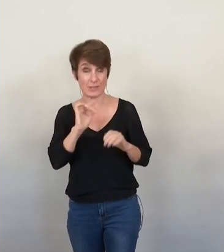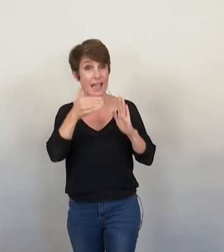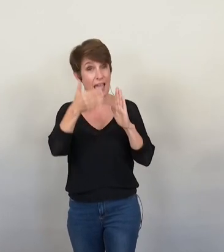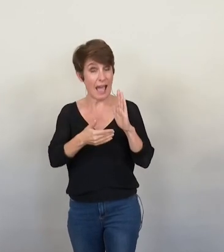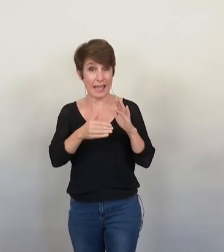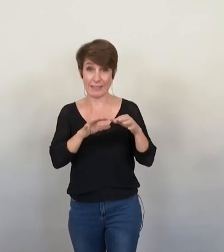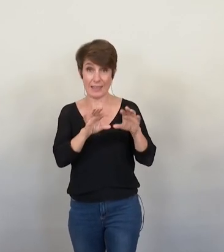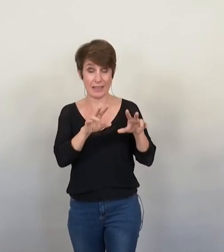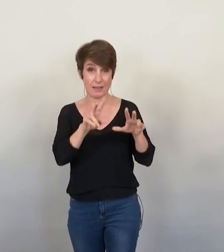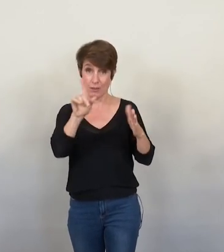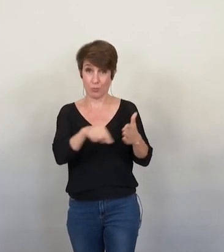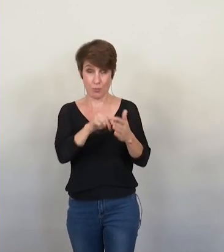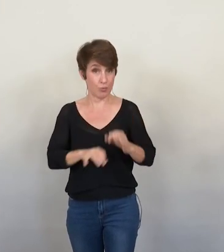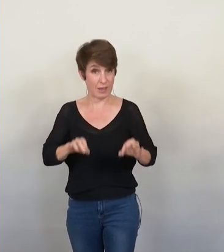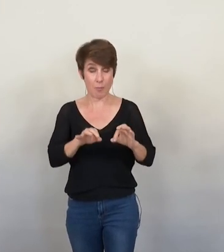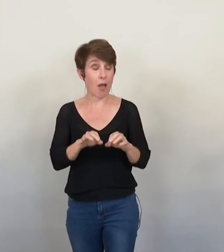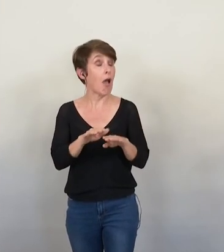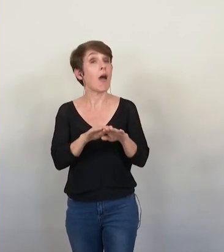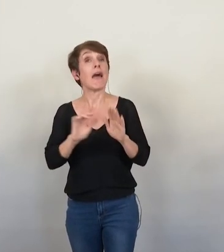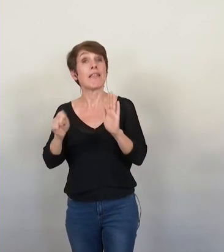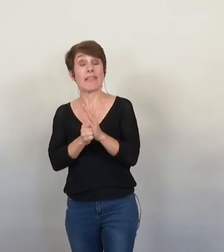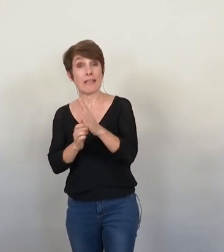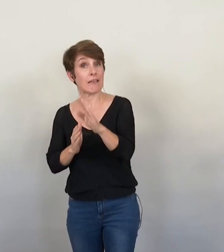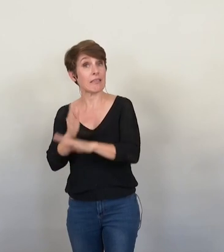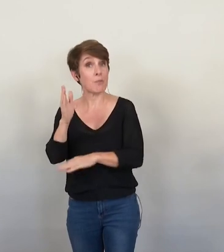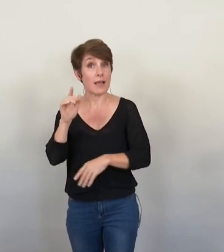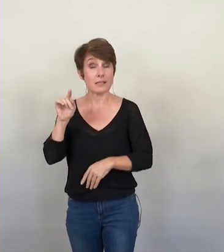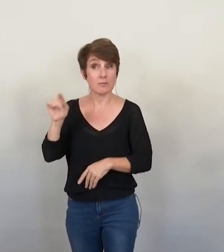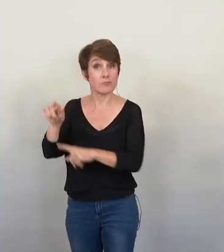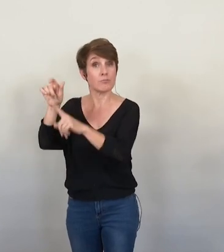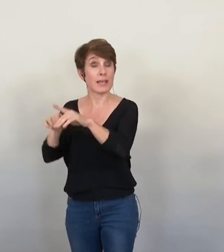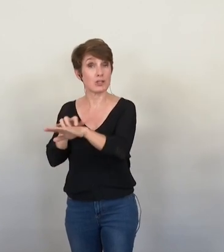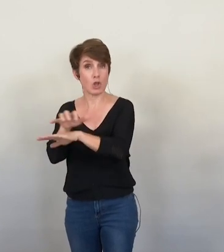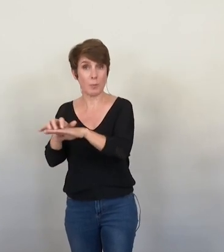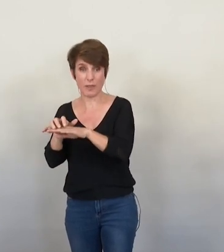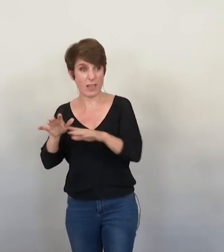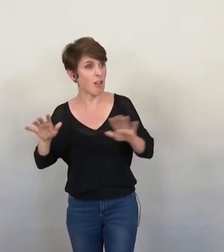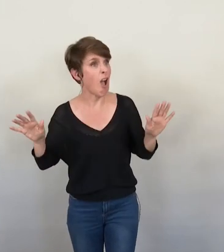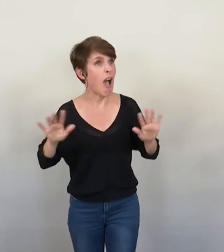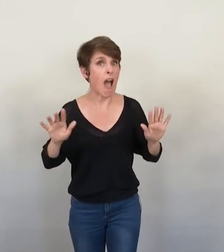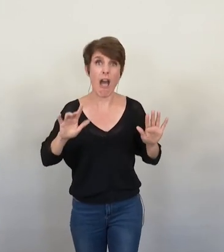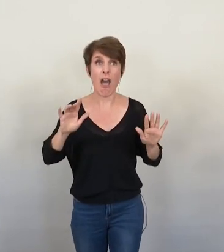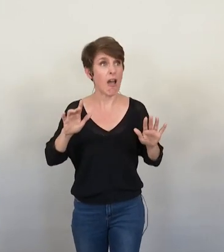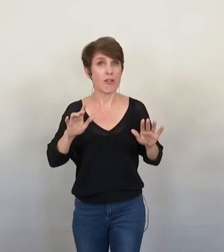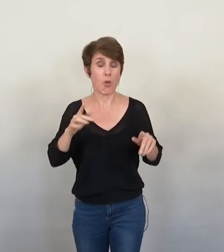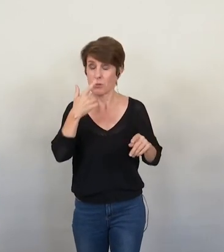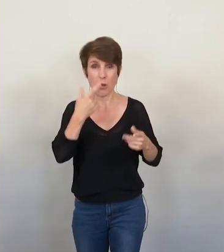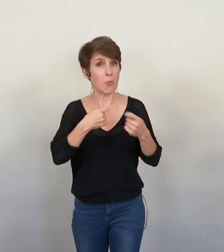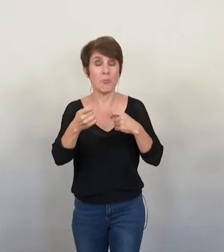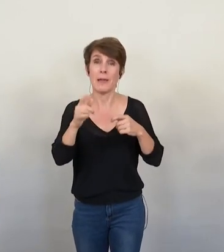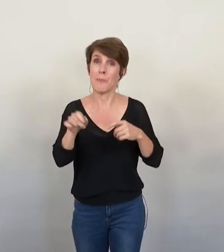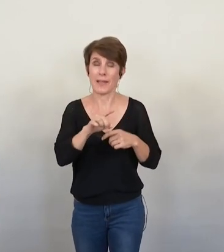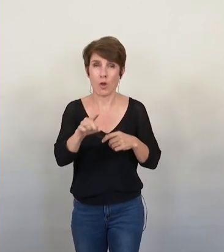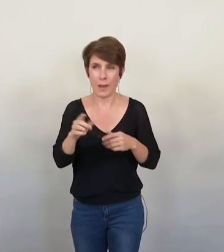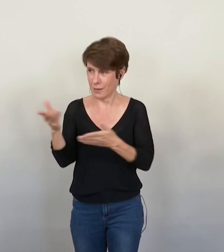dehors et c'est son droit constatant que de son point de vue il n'est pas correct et donc la justice suivra son cours il n'y